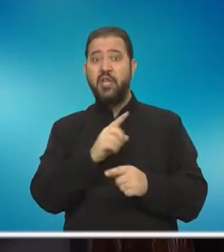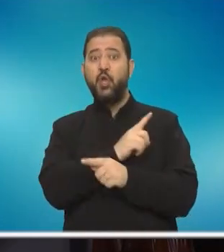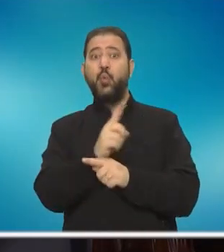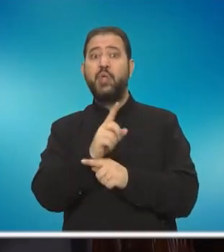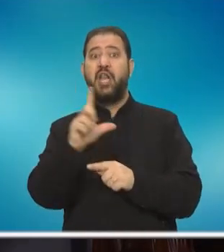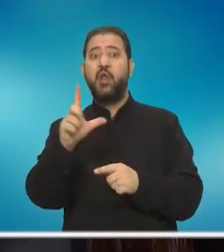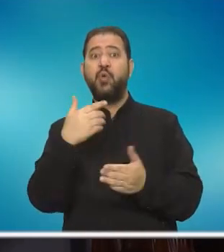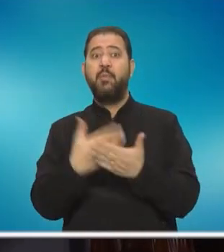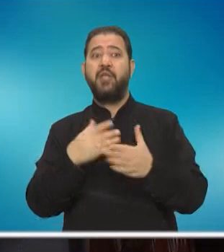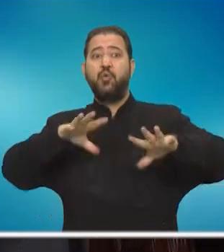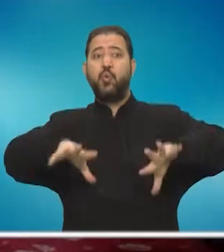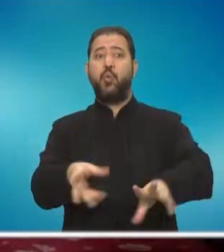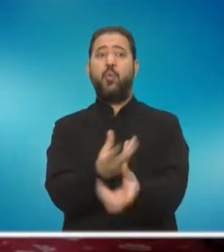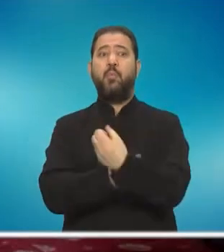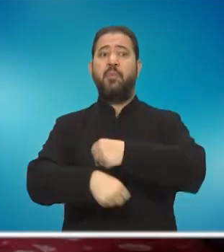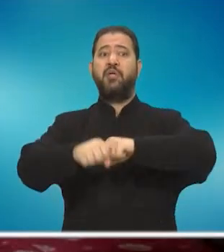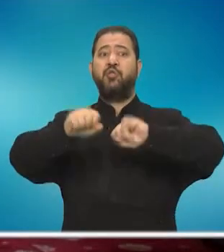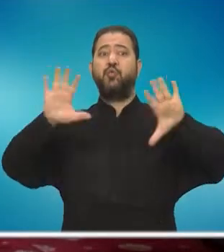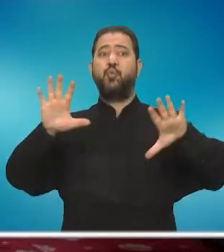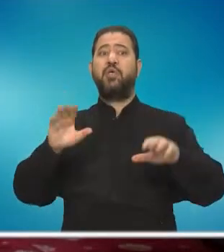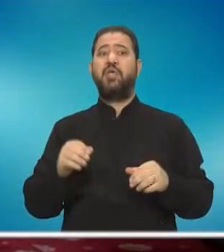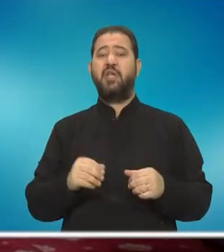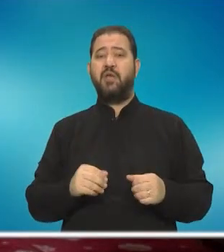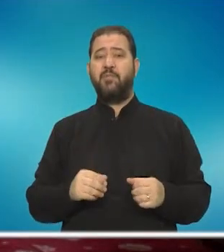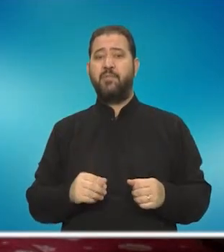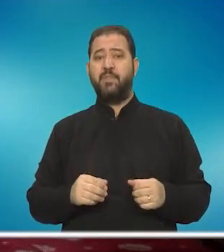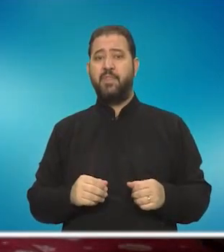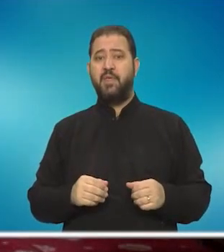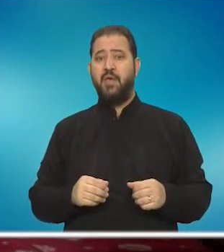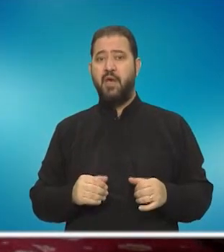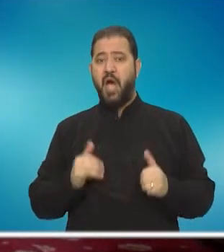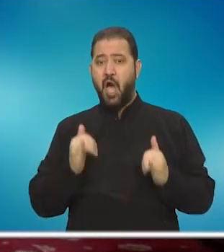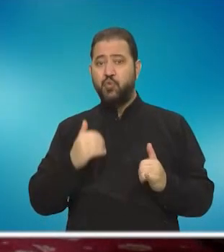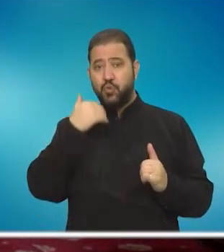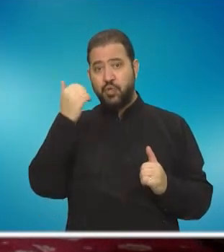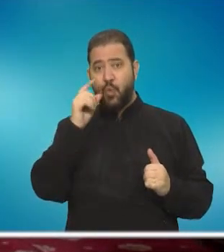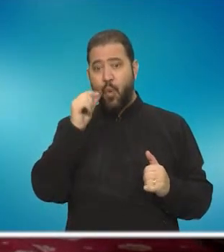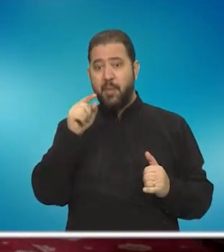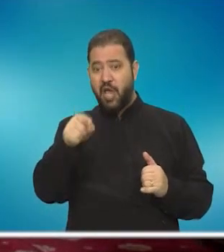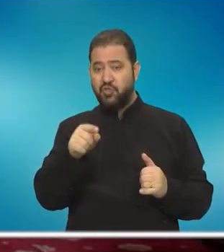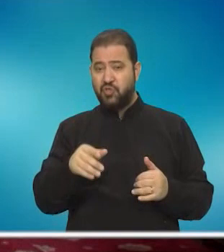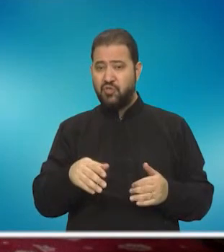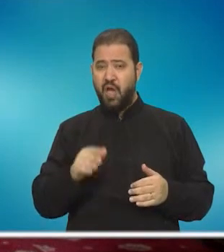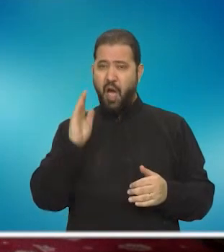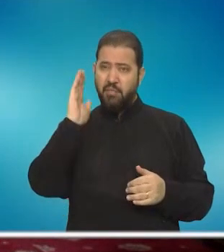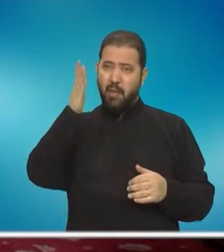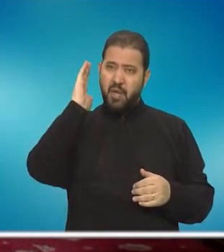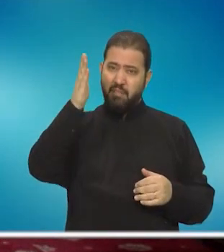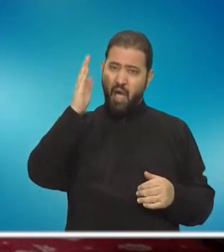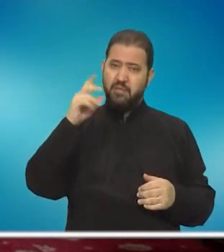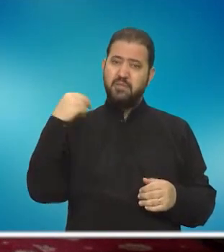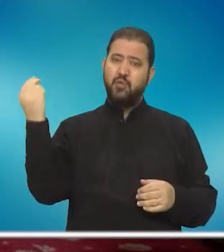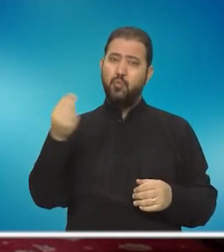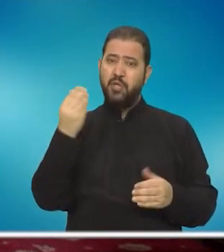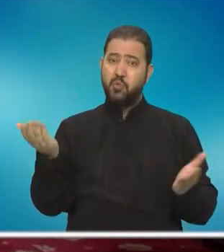sa spre mântuire. Situațiile în care acești oameni depărtați de Dumnezeu, care